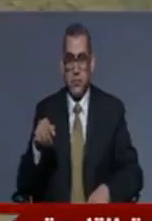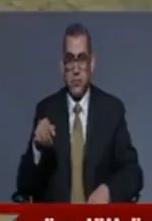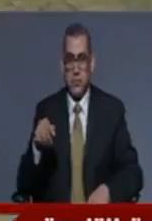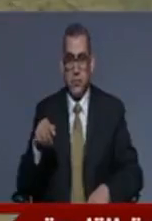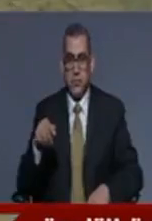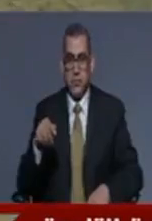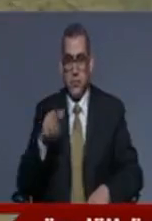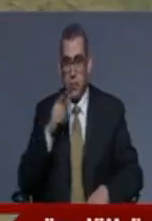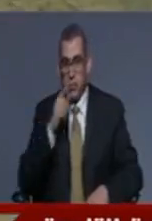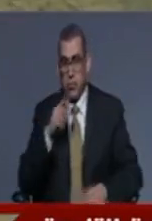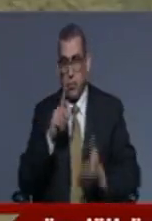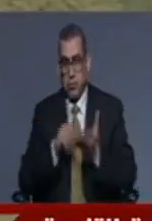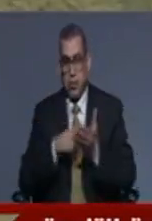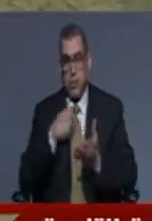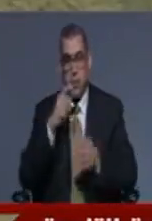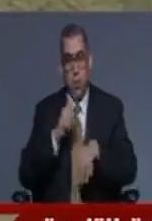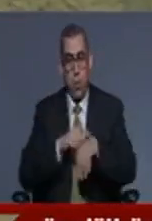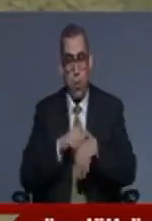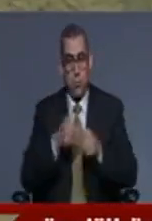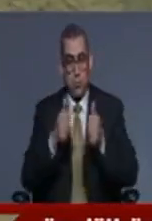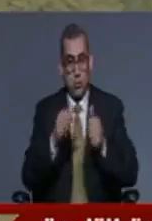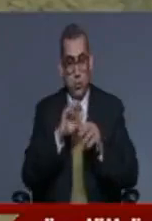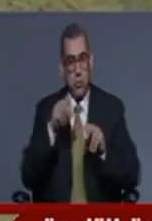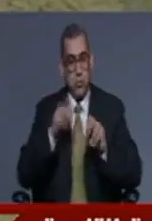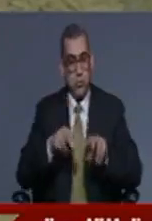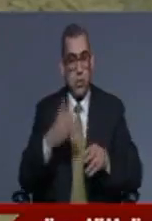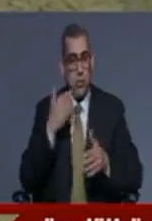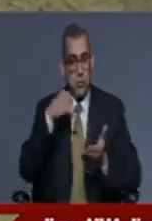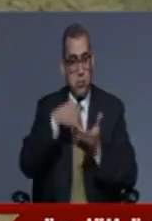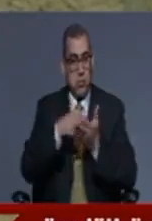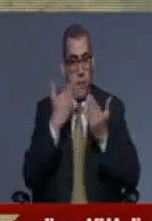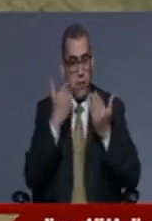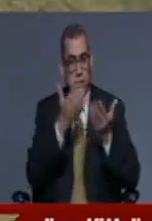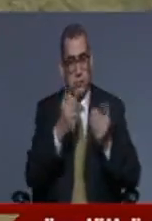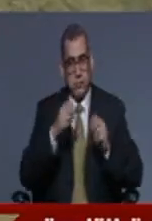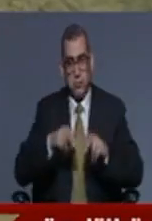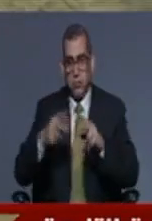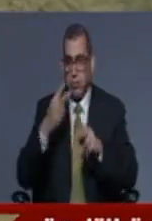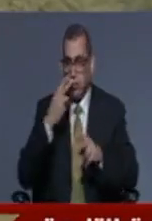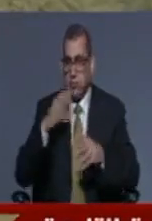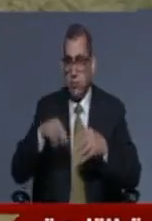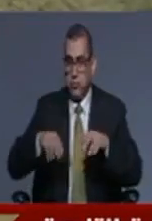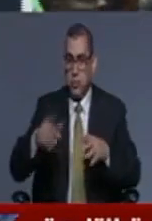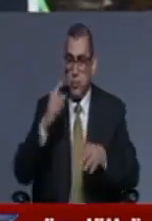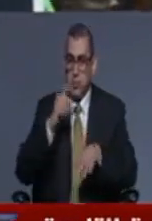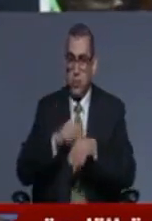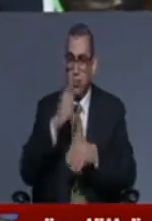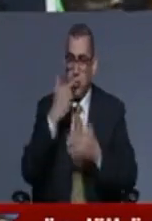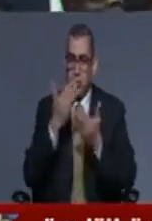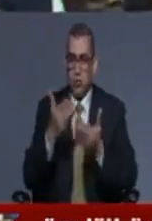ما تسنى لكم الوقت للتمشية في مدينة نيروبي وقابلتم أسد أمامكم احذروا ذلك